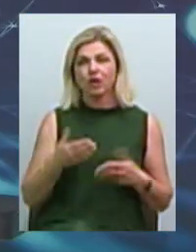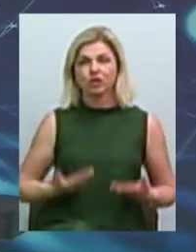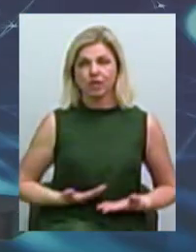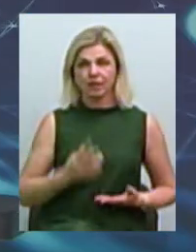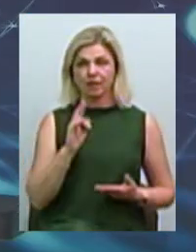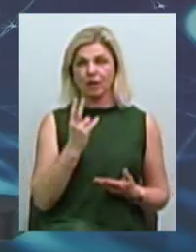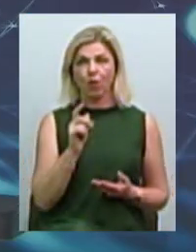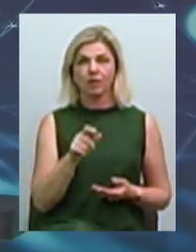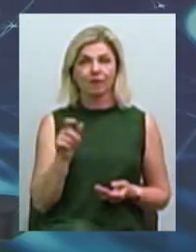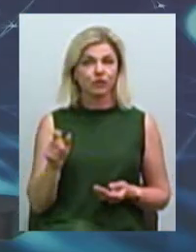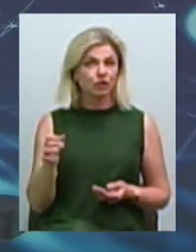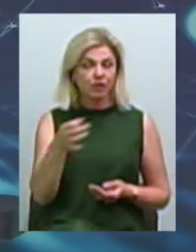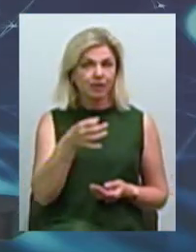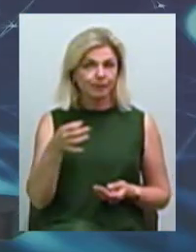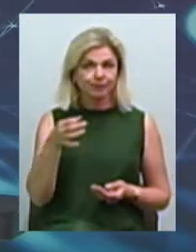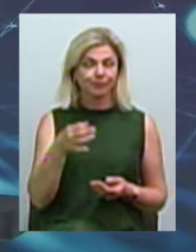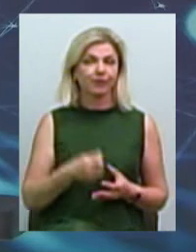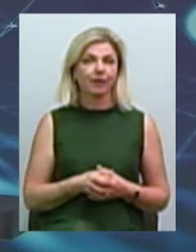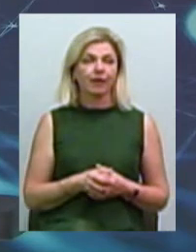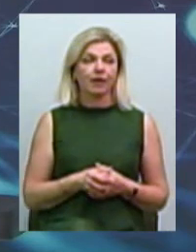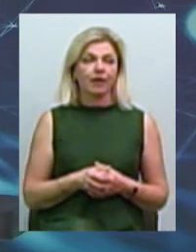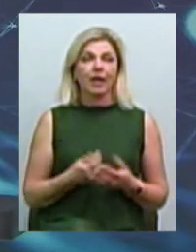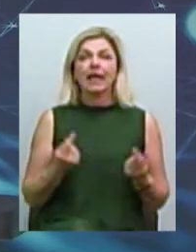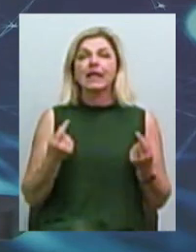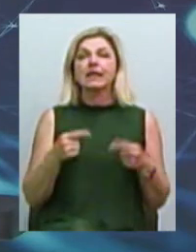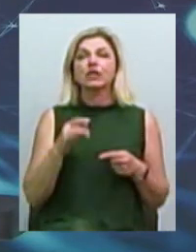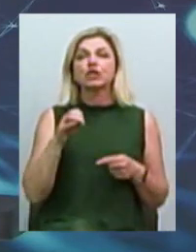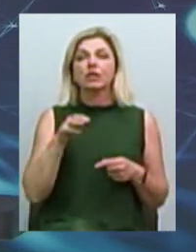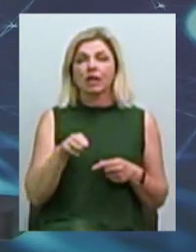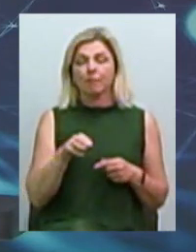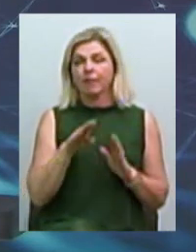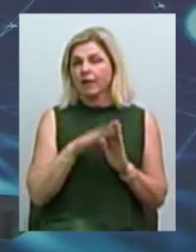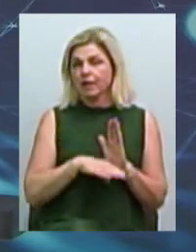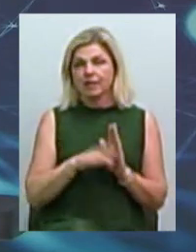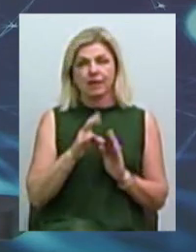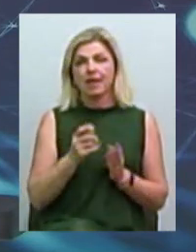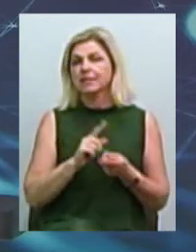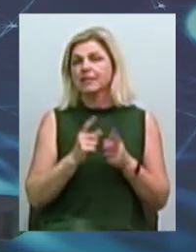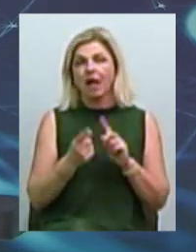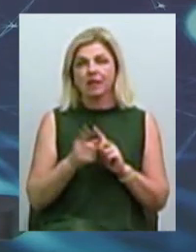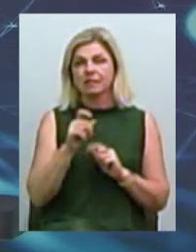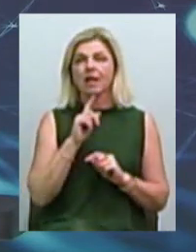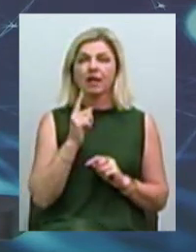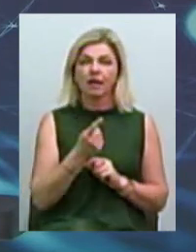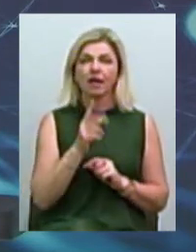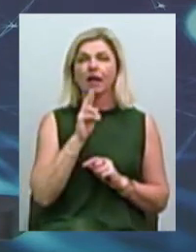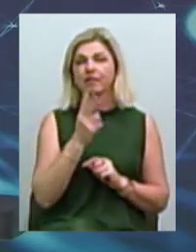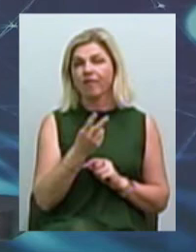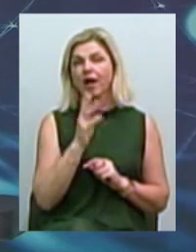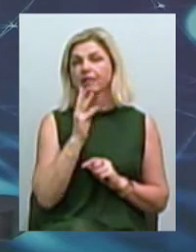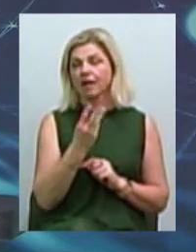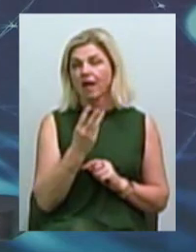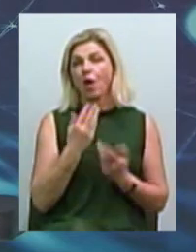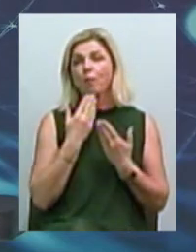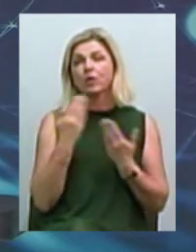Миколаївщини. Ну, критичними дороги Миколаївщини не стали за рік, за два, за три. Вони останніх